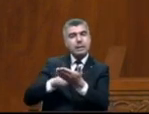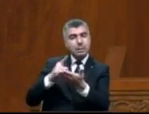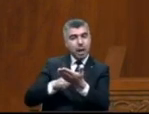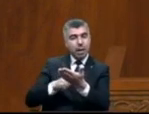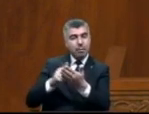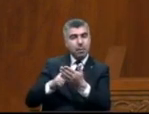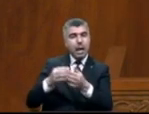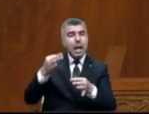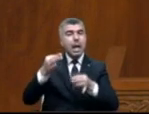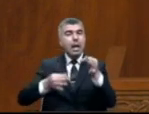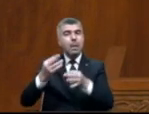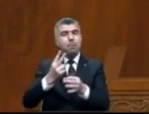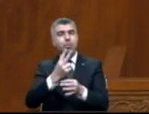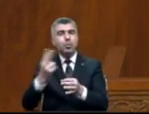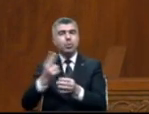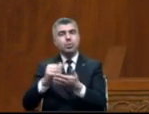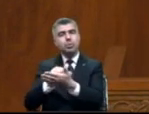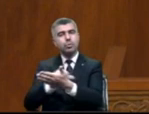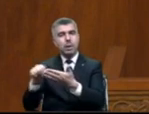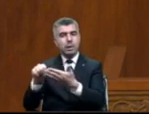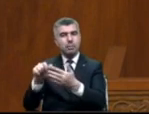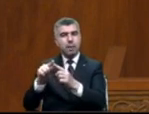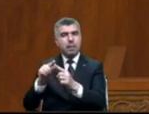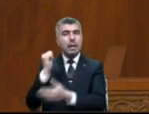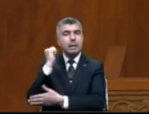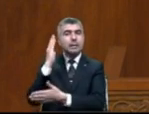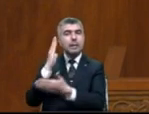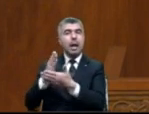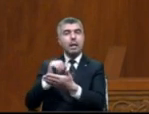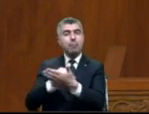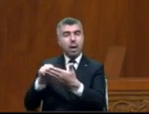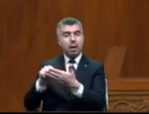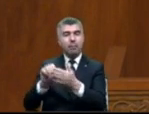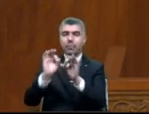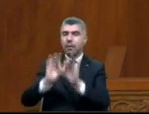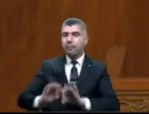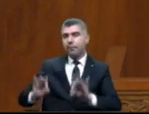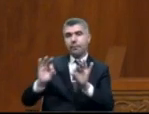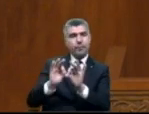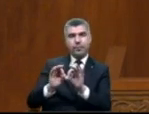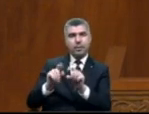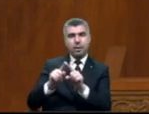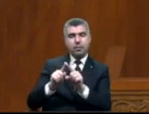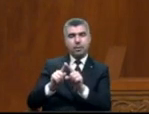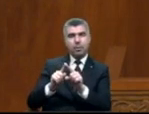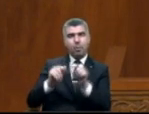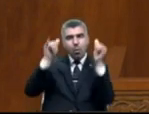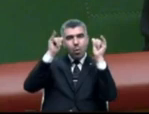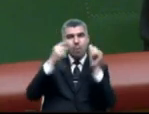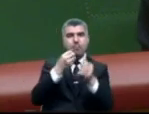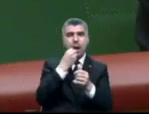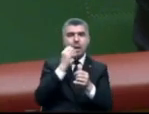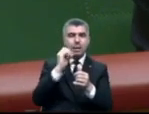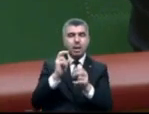مشتقات الحليب، الإعفاء من الرسوم الضريبية للأعلاف المستوردة، وهذا الشيء